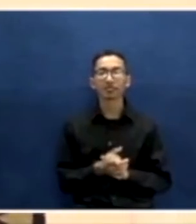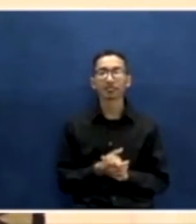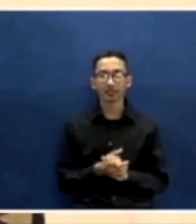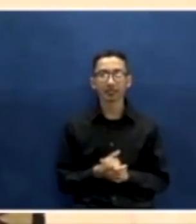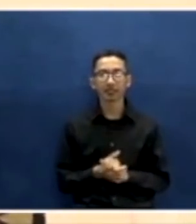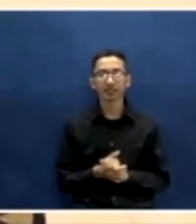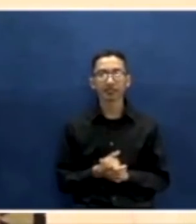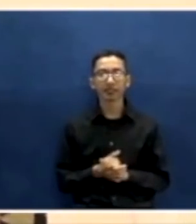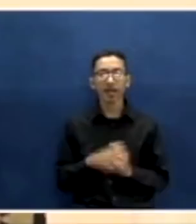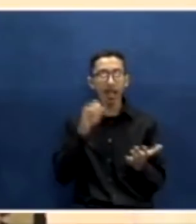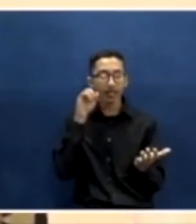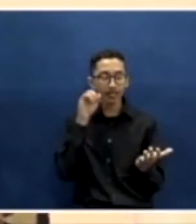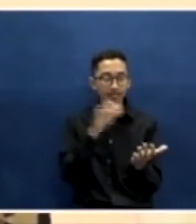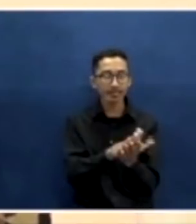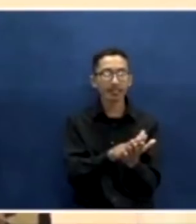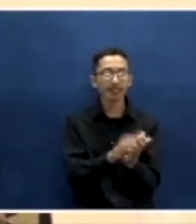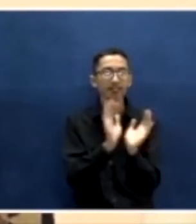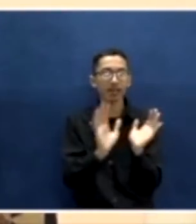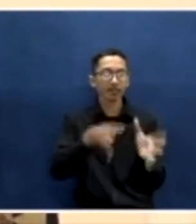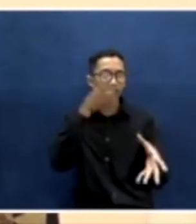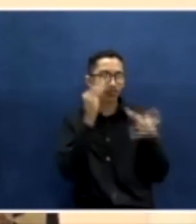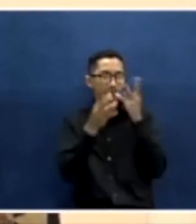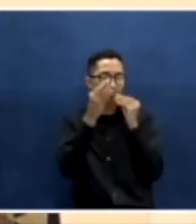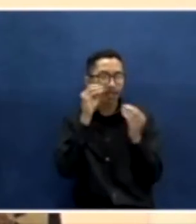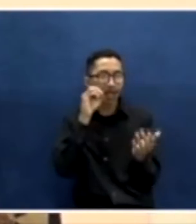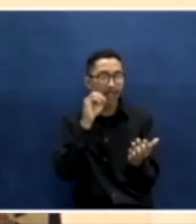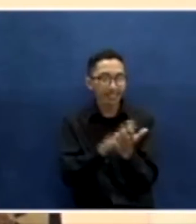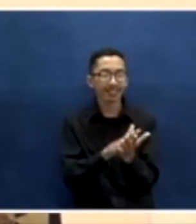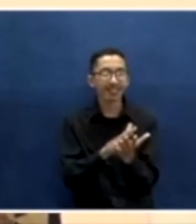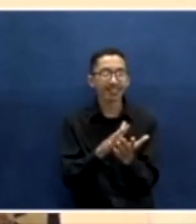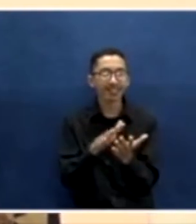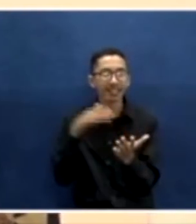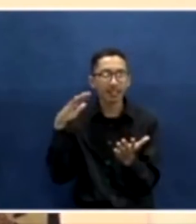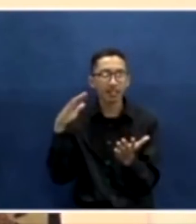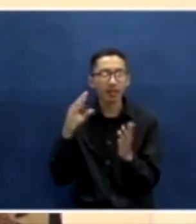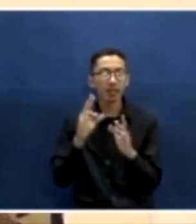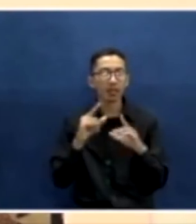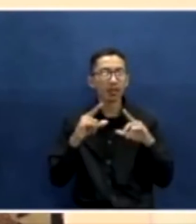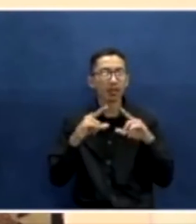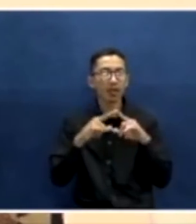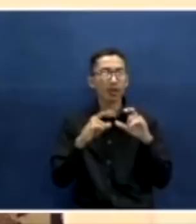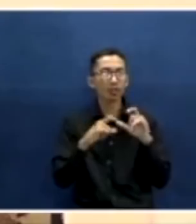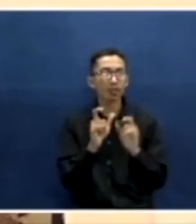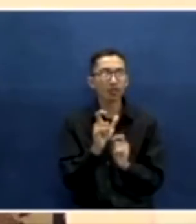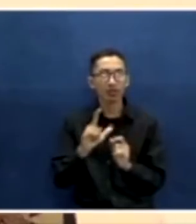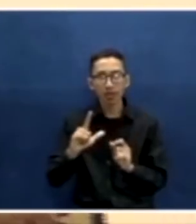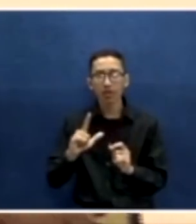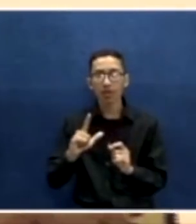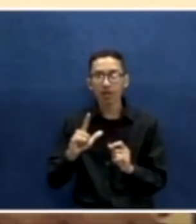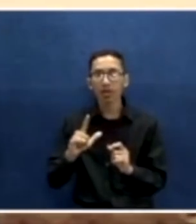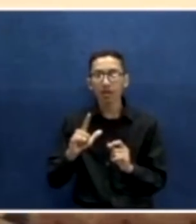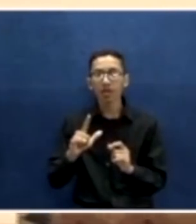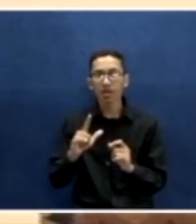kalau sudah berada di hadits maka semua hadits Rasulullah itu kalau boleh kita katakan itu ada satu juta hadits kemudian kita bertanya